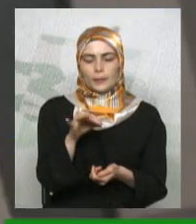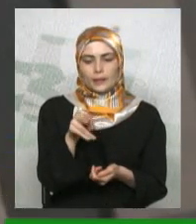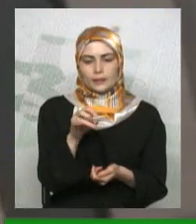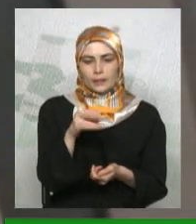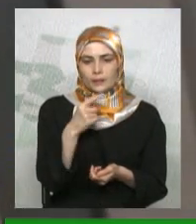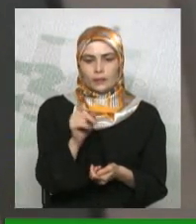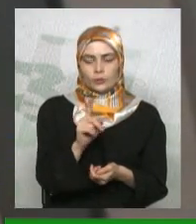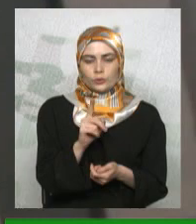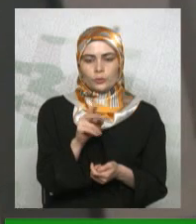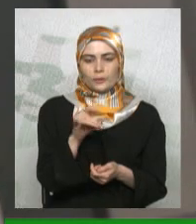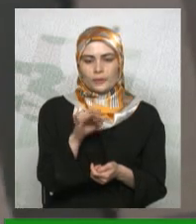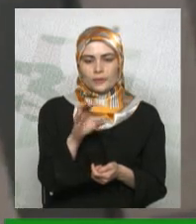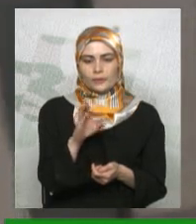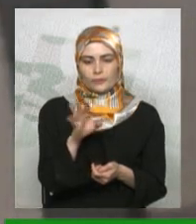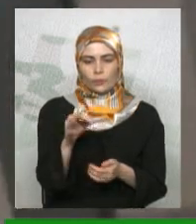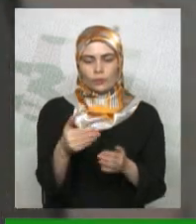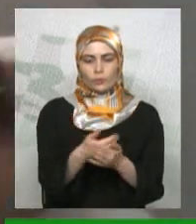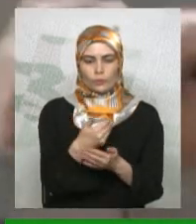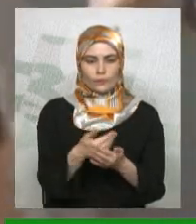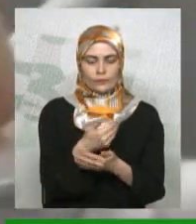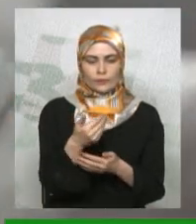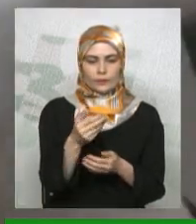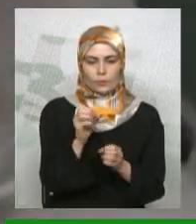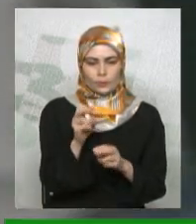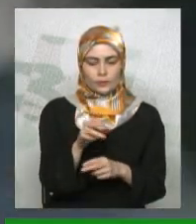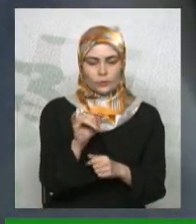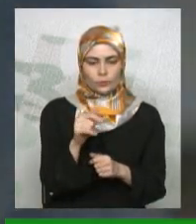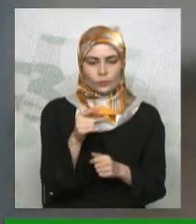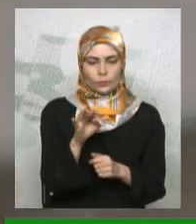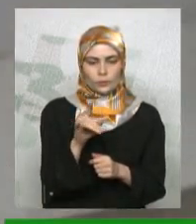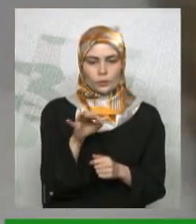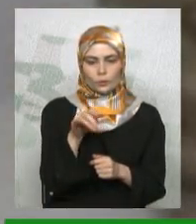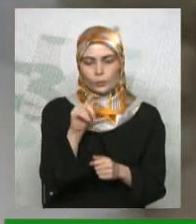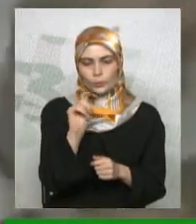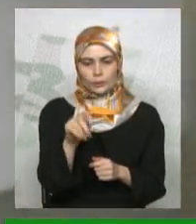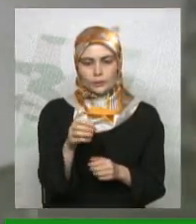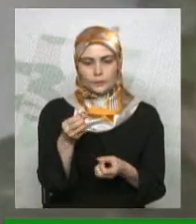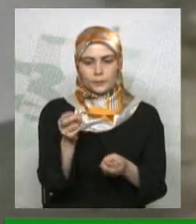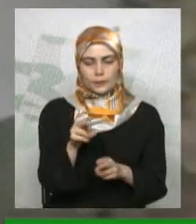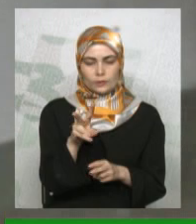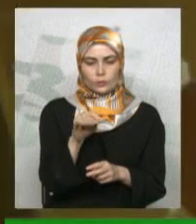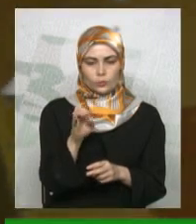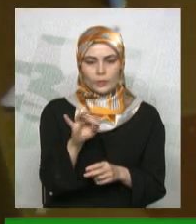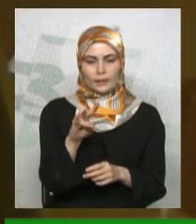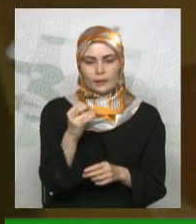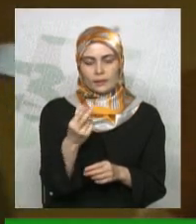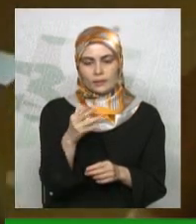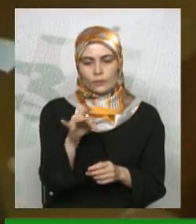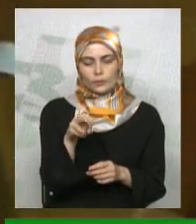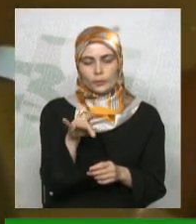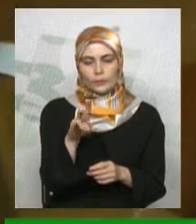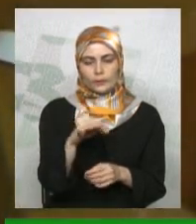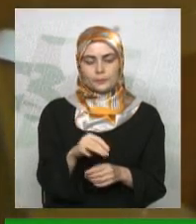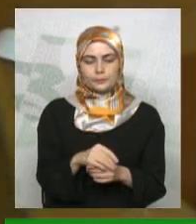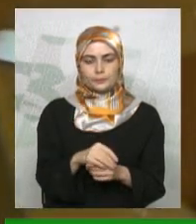проведения СВО сформировались новые террористические угрозы, исходящие в основном от украинских спецслужб и националистических формирований. При